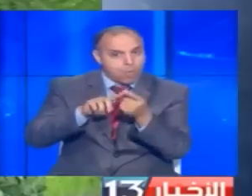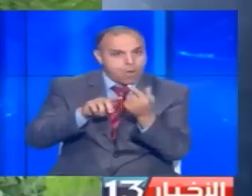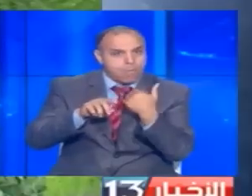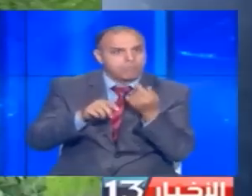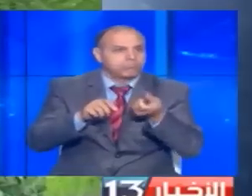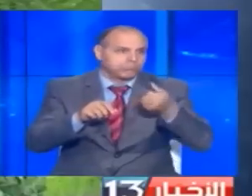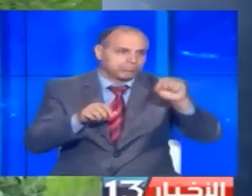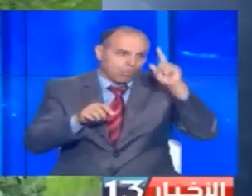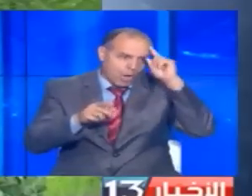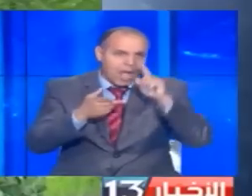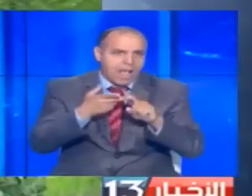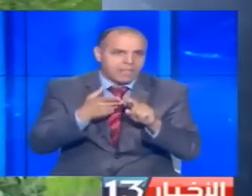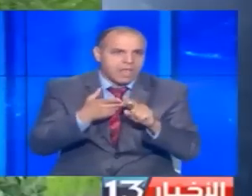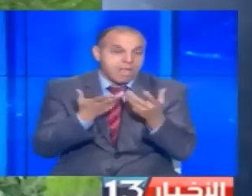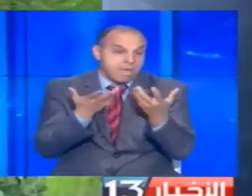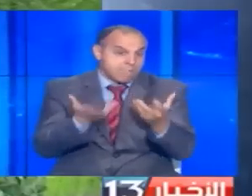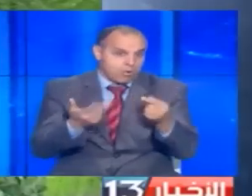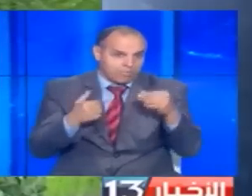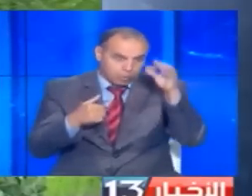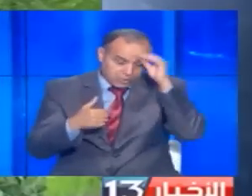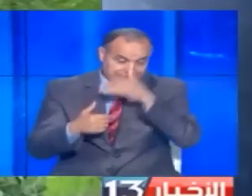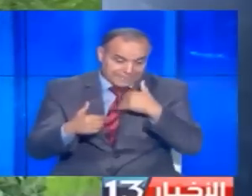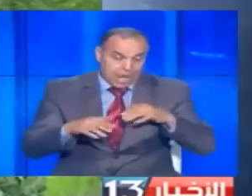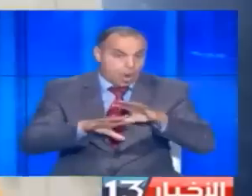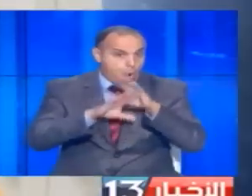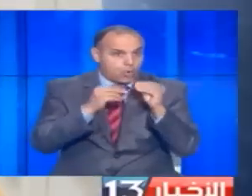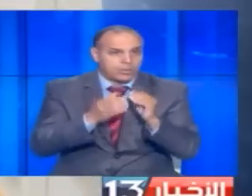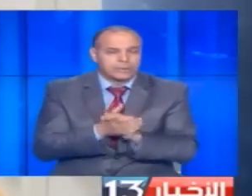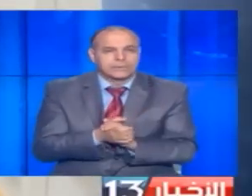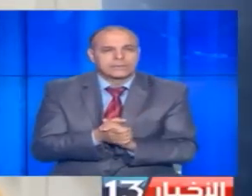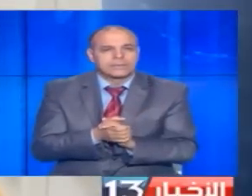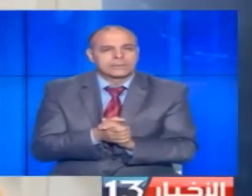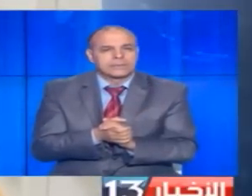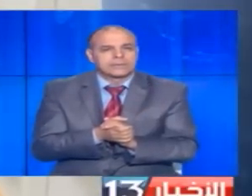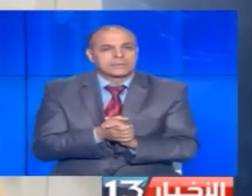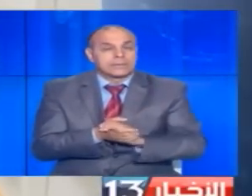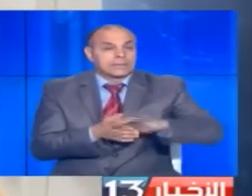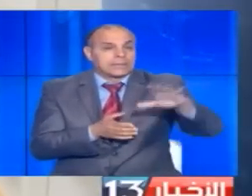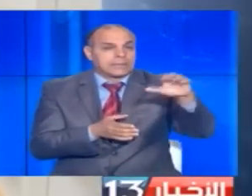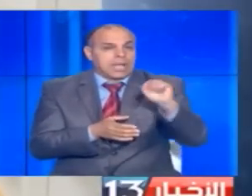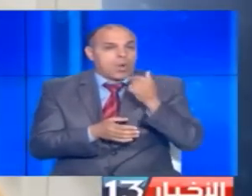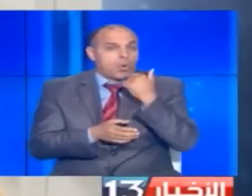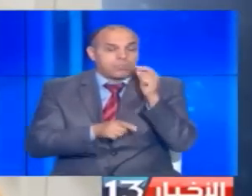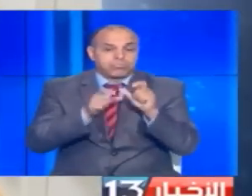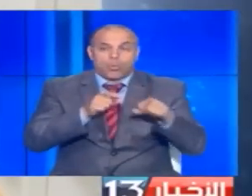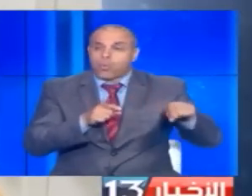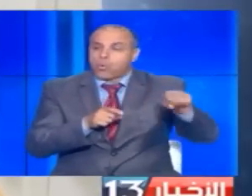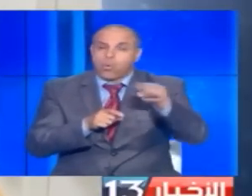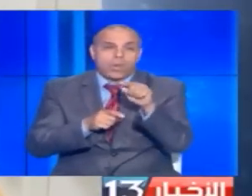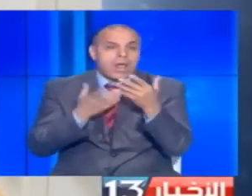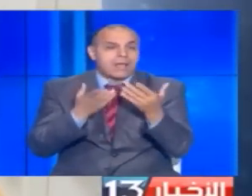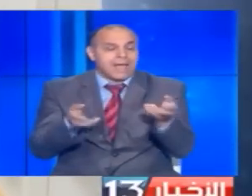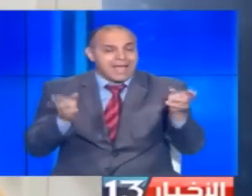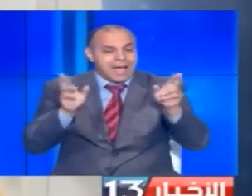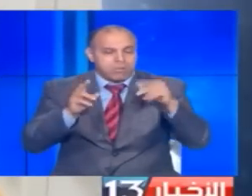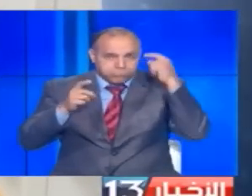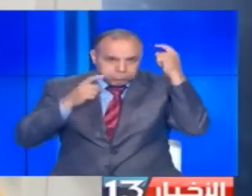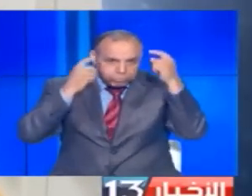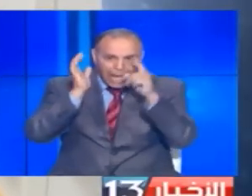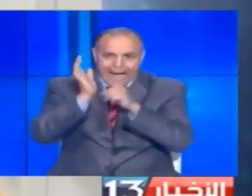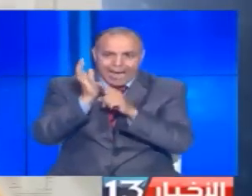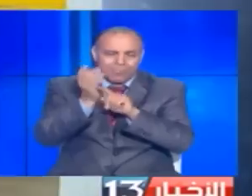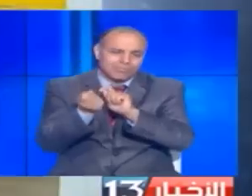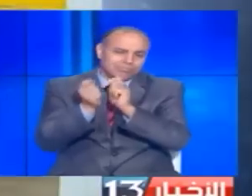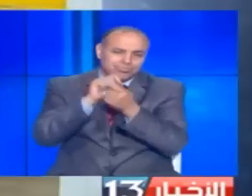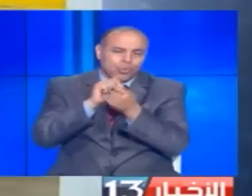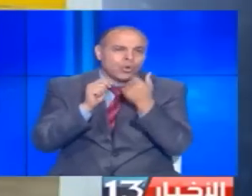مثمر ولأنه الحاجة له في الصحة العمومية كبيرة. وقد دعا المحاضرون في هذه التظاهرة إلى إعادة النظر في القوانين